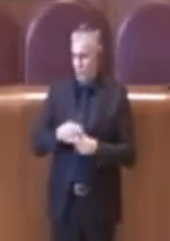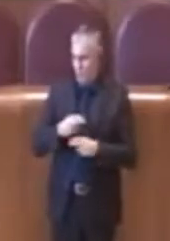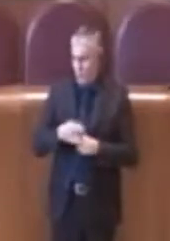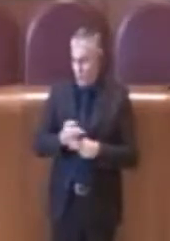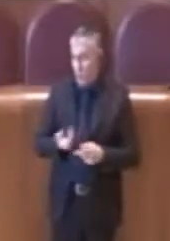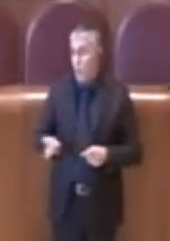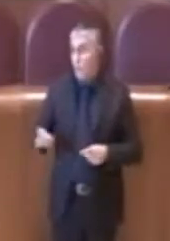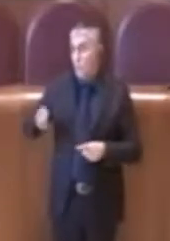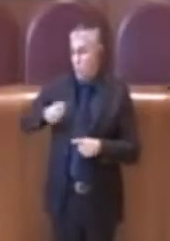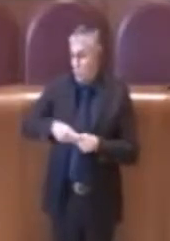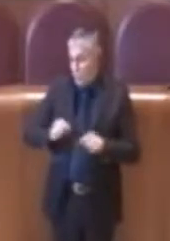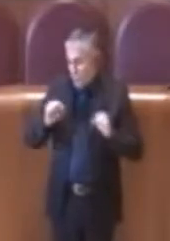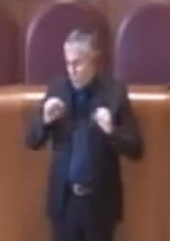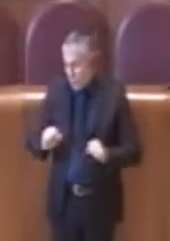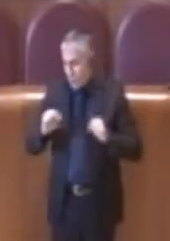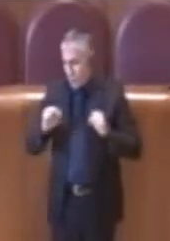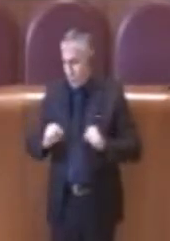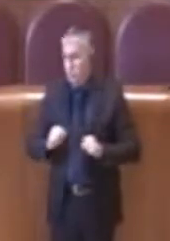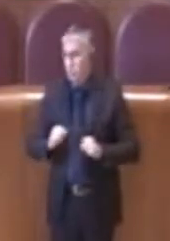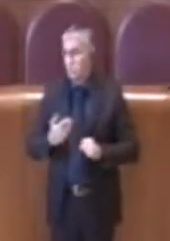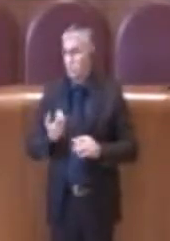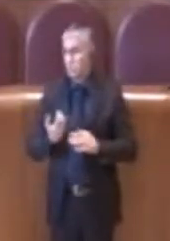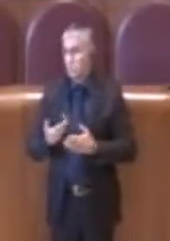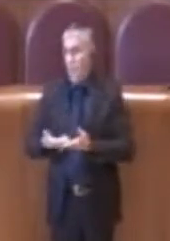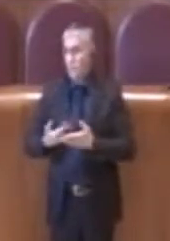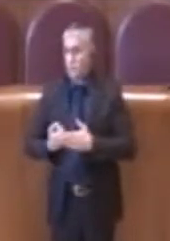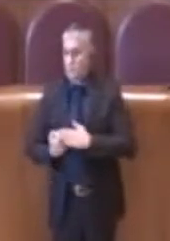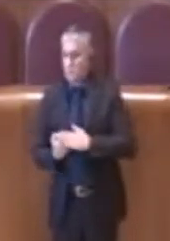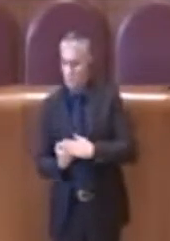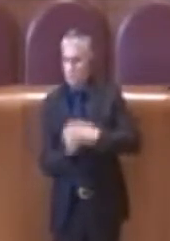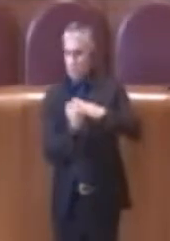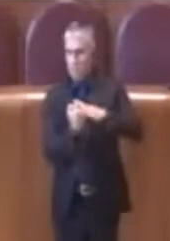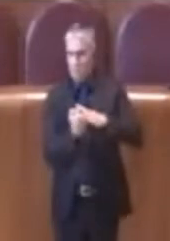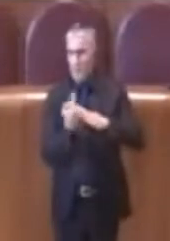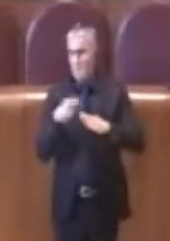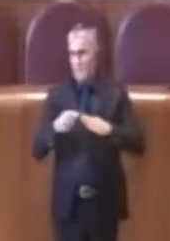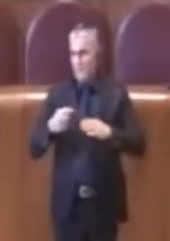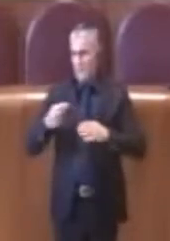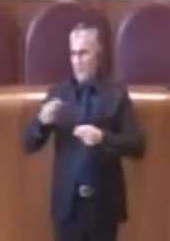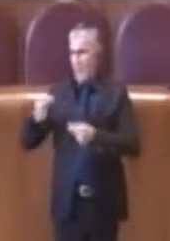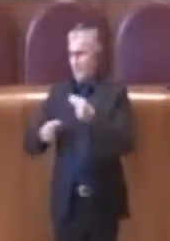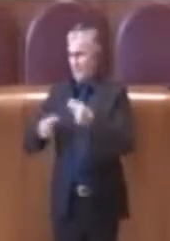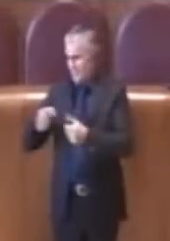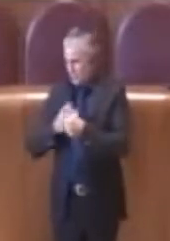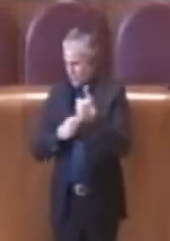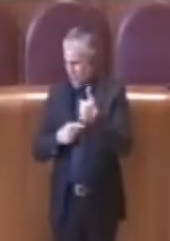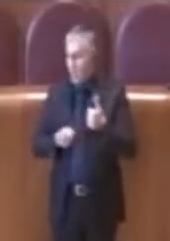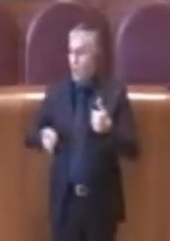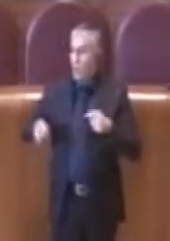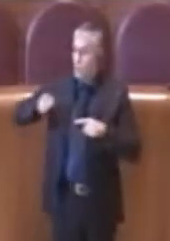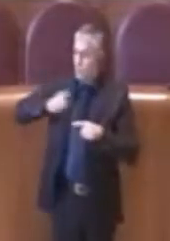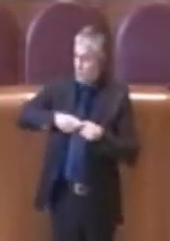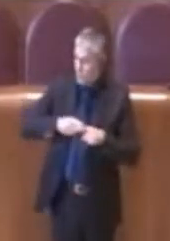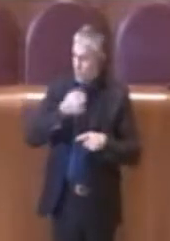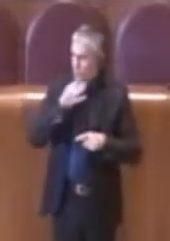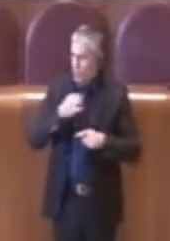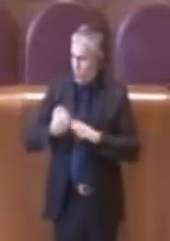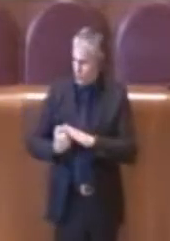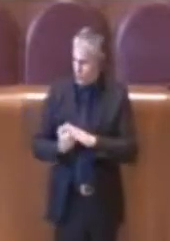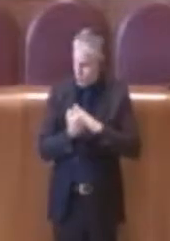potrebbe avere così sia un supporto a favore delle amministrazioni, ma anche e soprattutto dare una